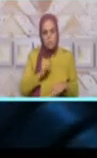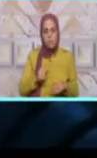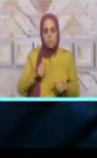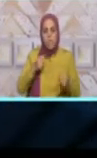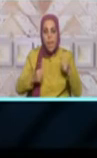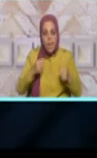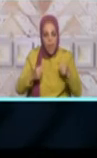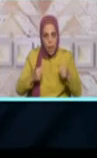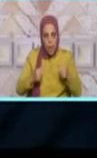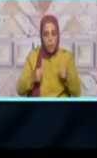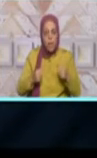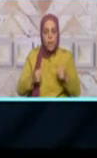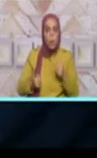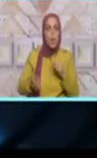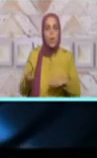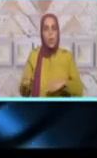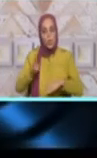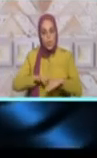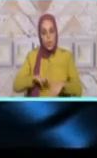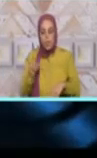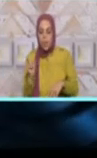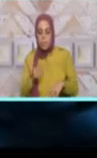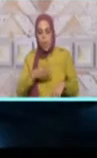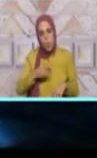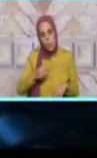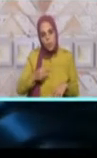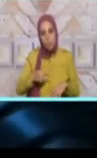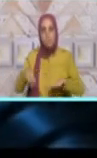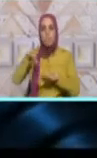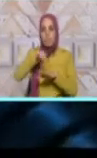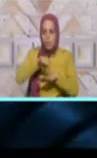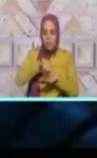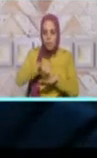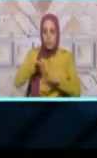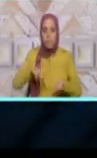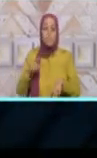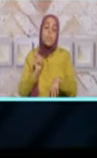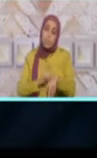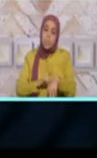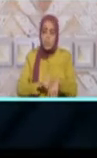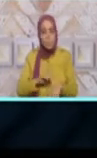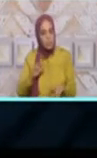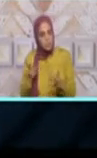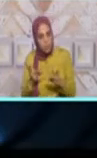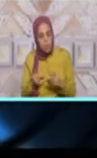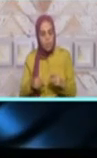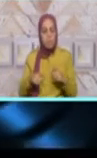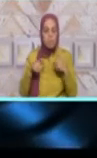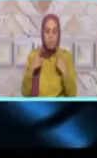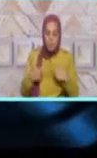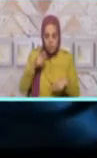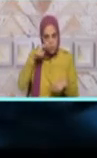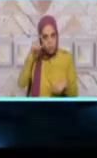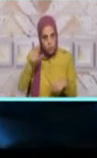أكثر و 45 محطة بإيجار بسيط رمزي جدا في السعر. يعني المواطن يستطيع أن